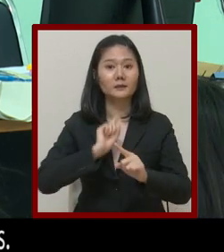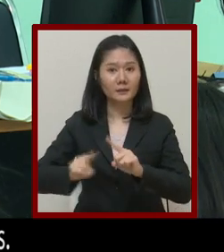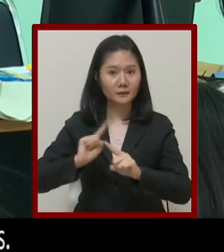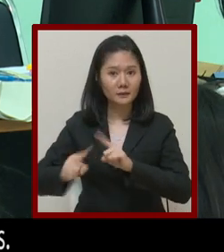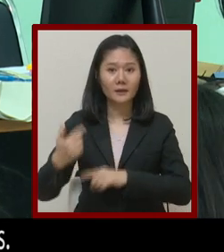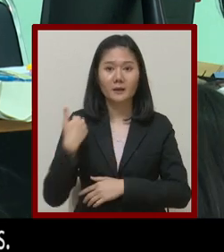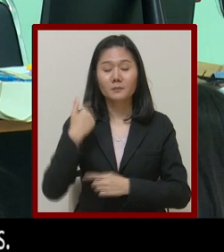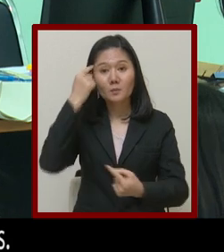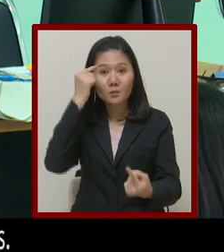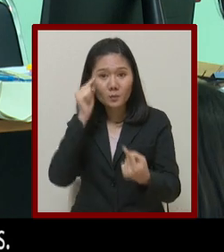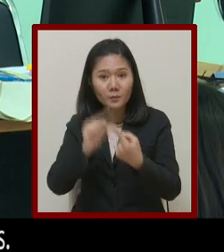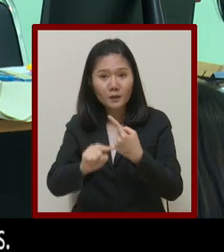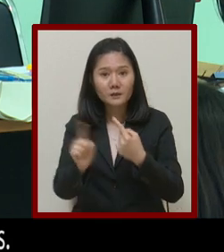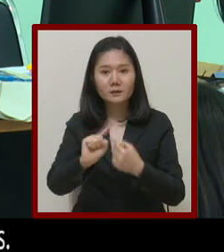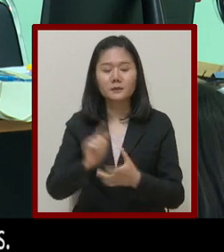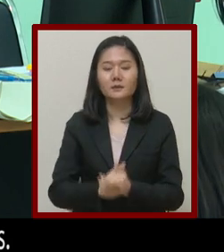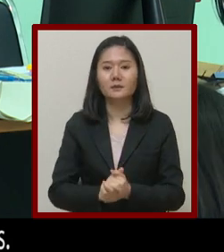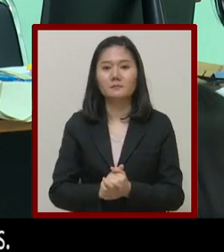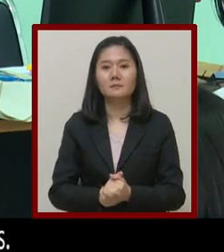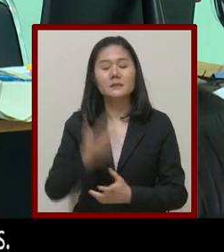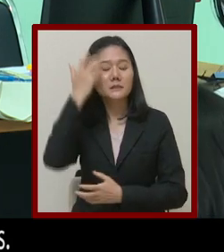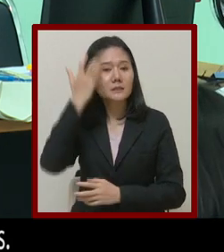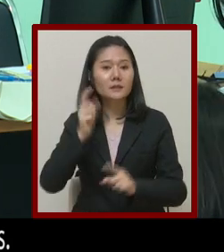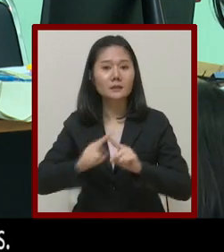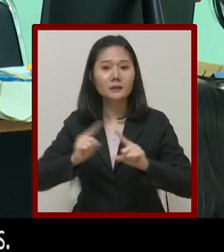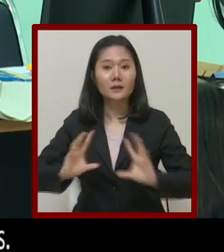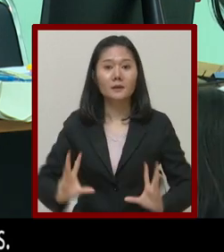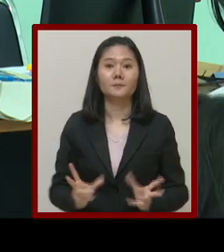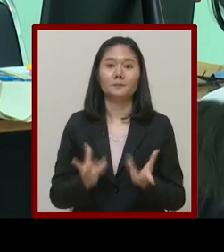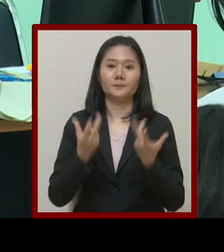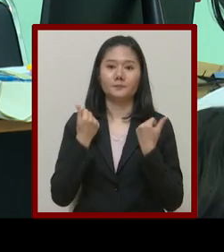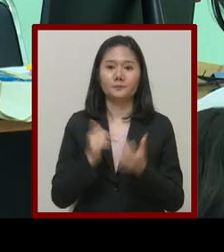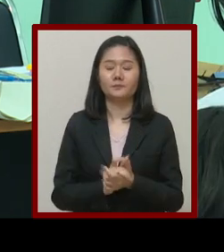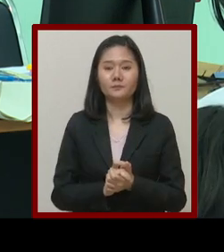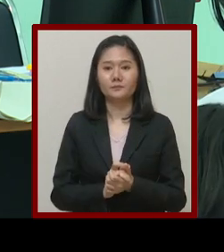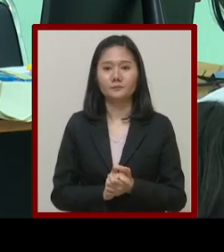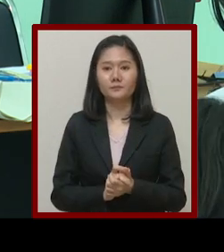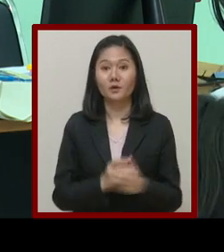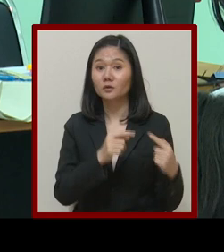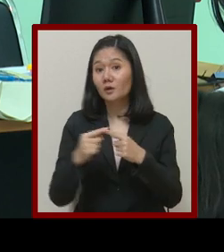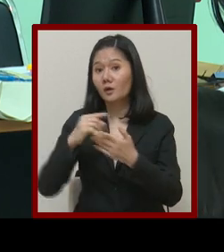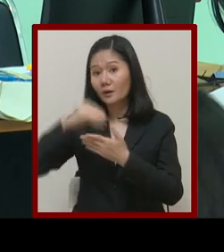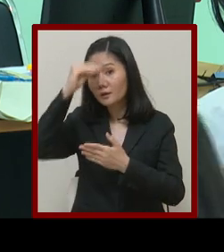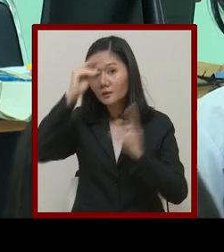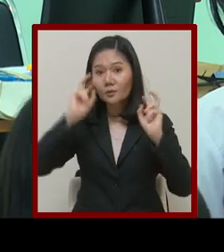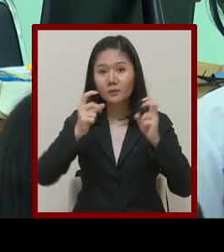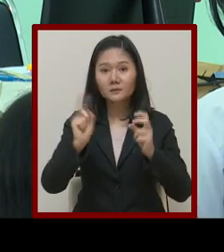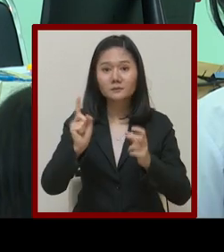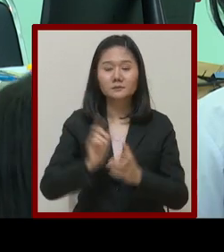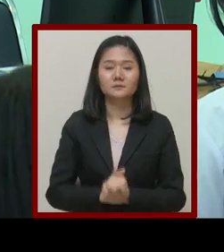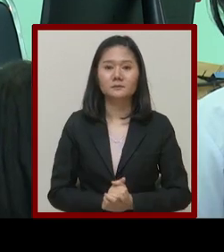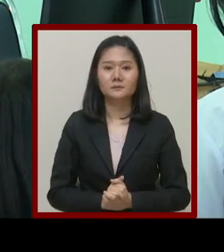ที่มุ่งเน้นในเรื่องของการคลายความเครียดนั่นเองถูกไหมคะและต่อมาเราเรียนเรื่องอะไรอีก